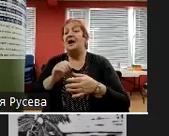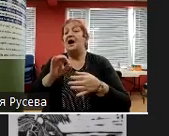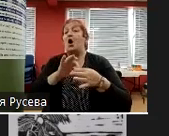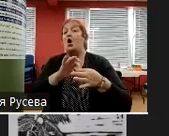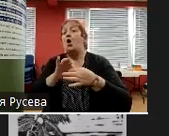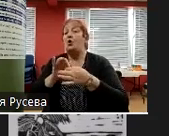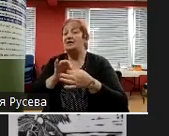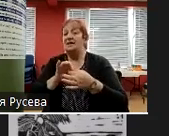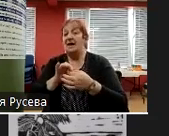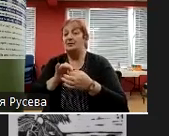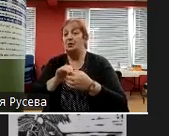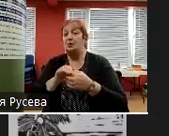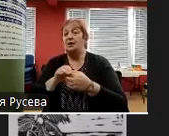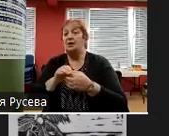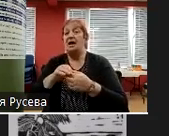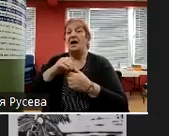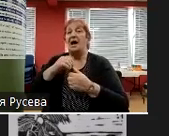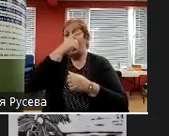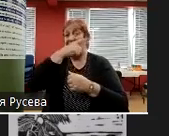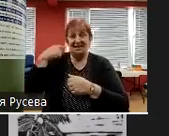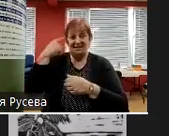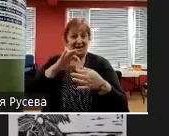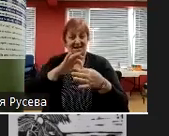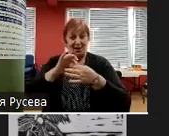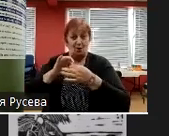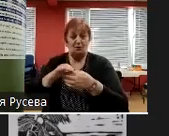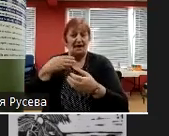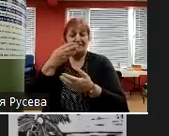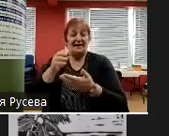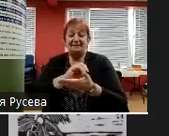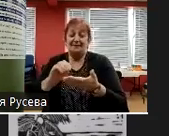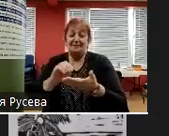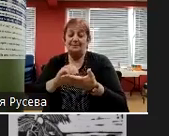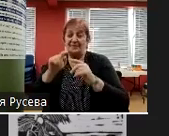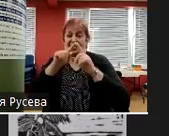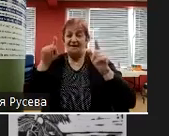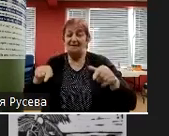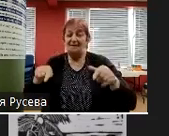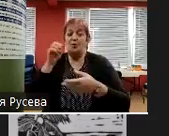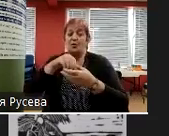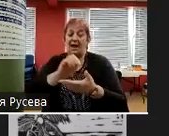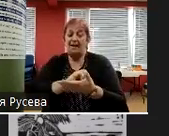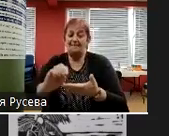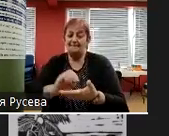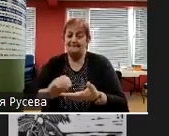координатора, за контакт, трябва да се дадат данните в формуляра за